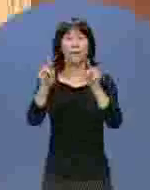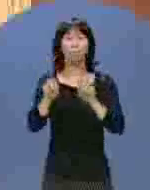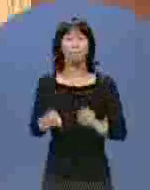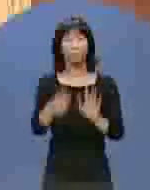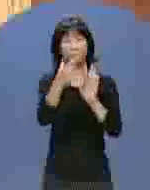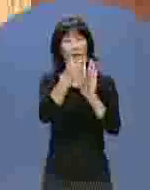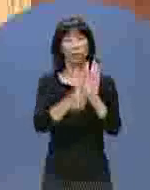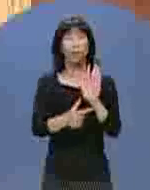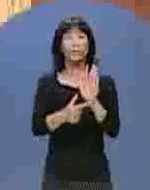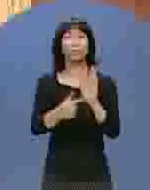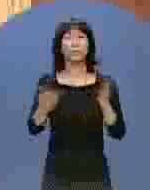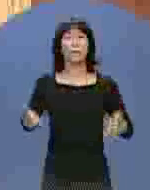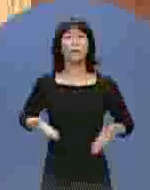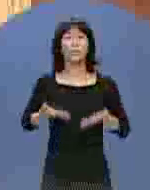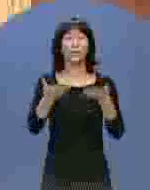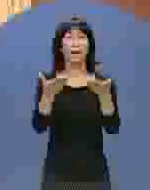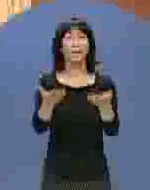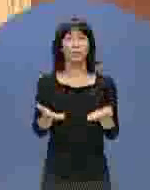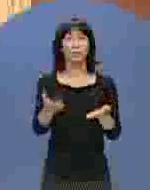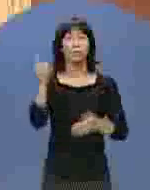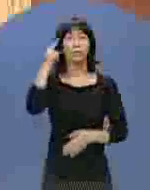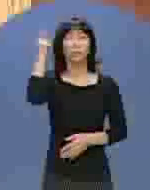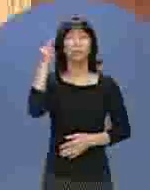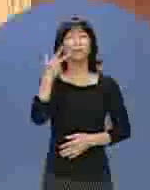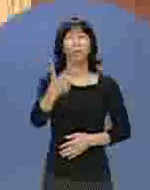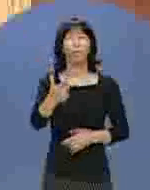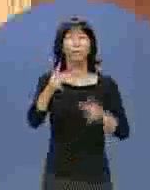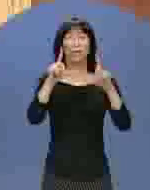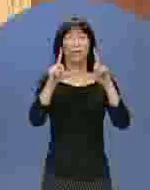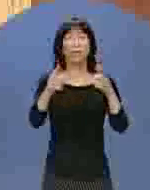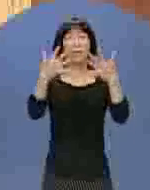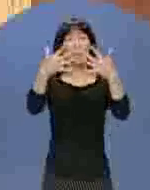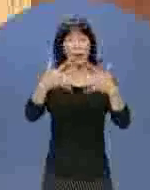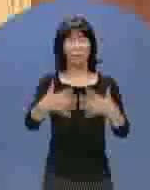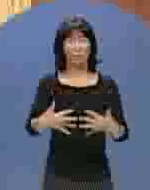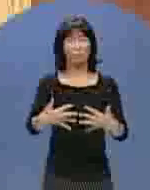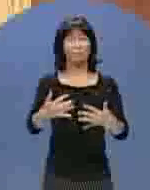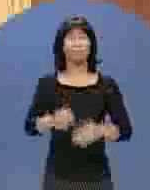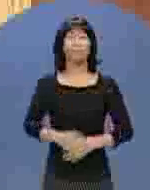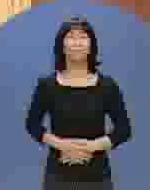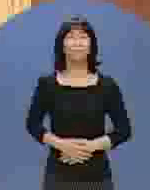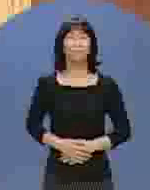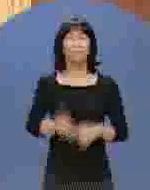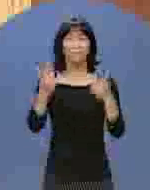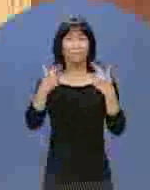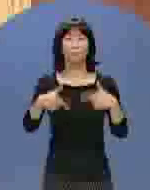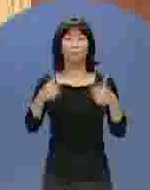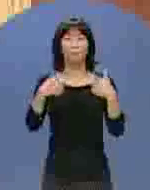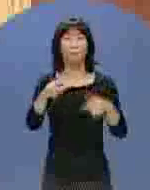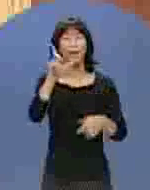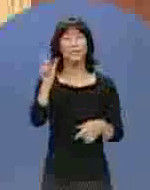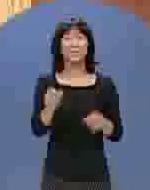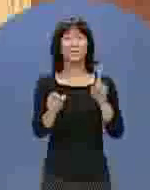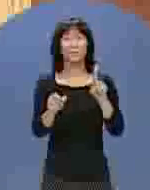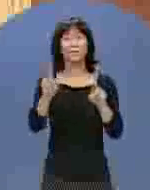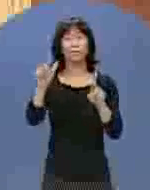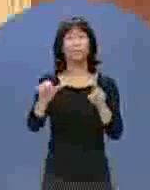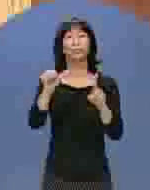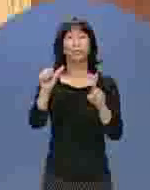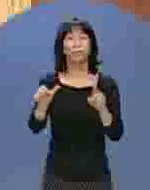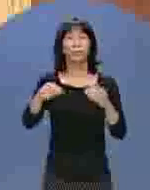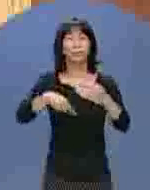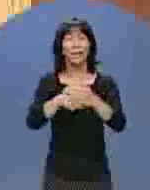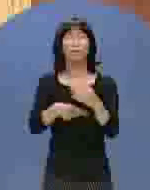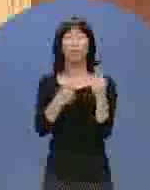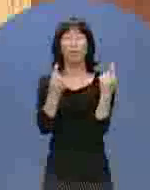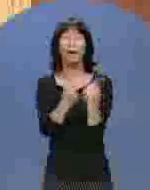しやトピックスなどをお伝えする生駒市の広報番組です。毎月1日と15日